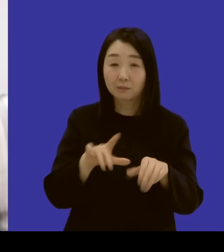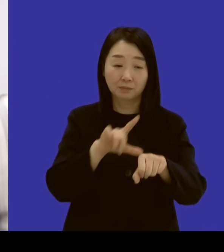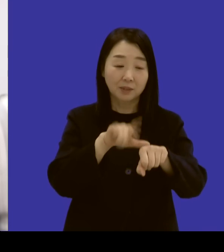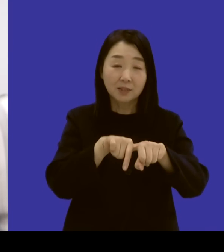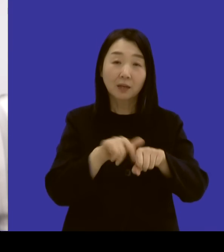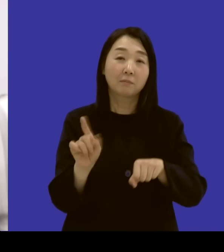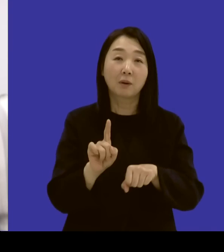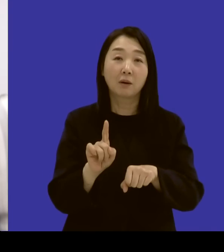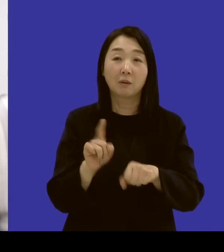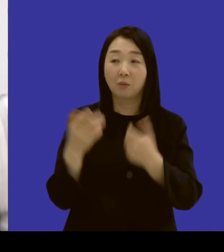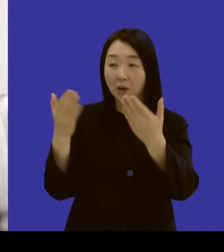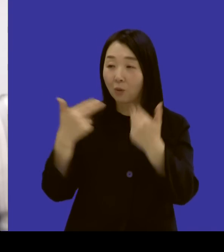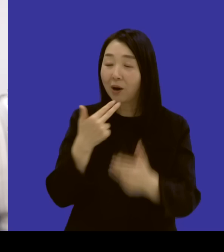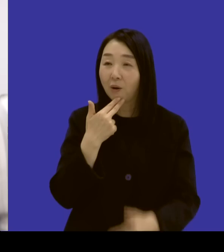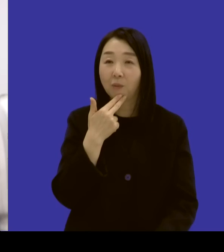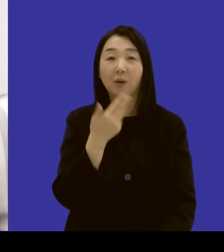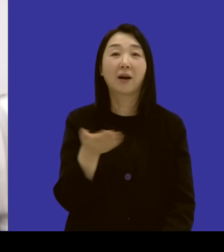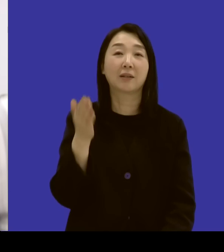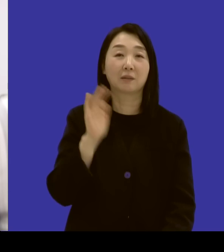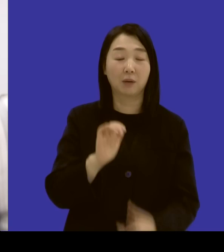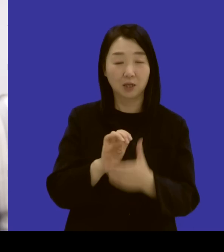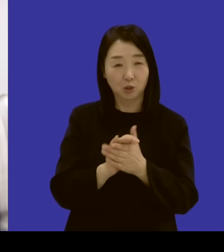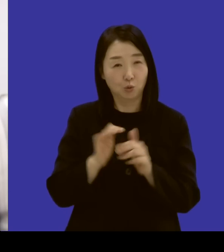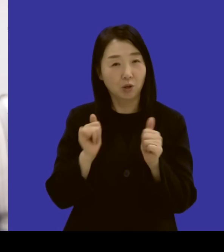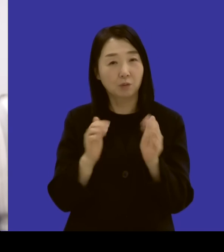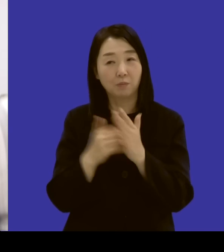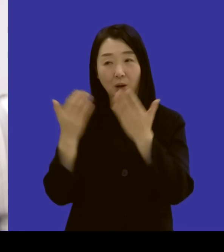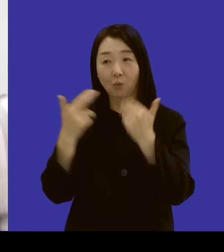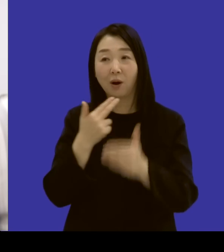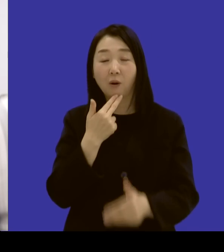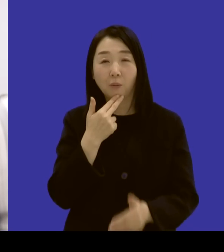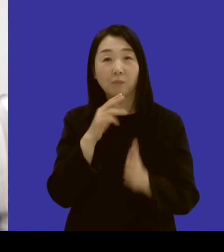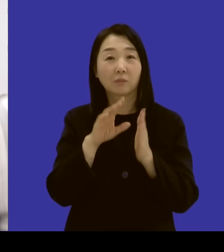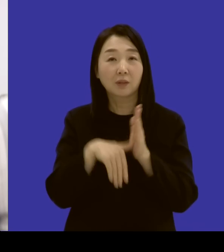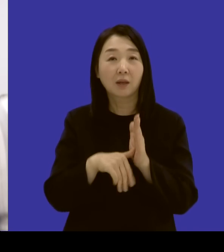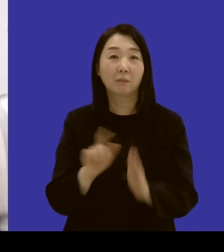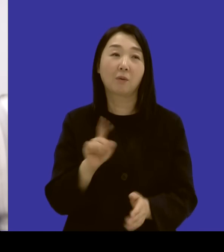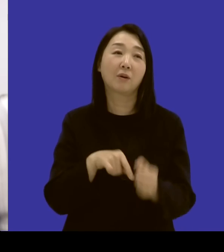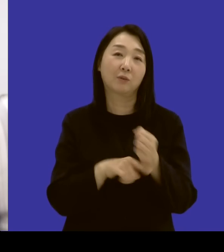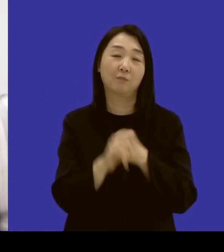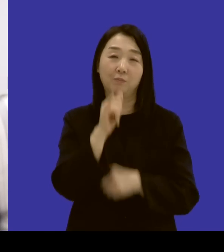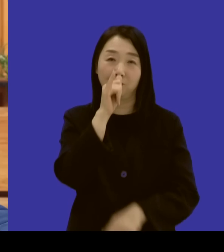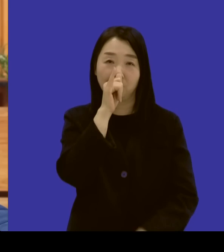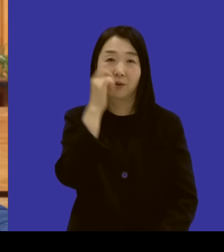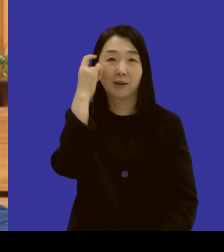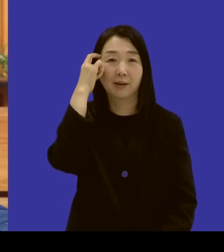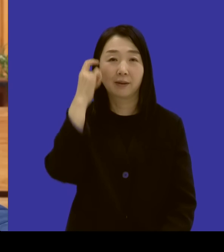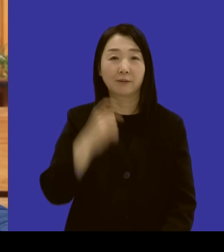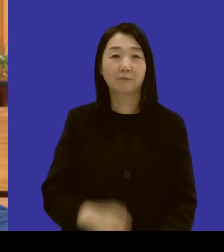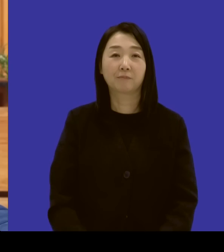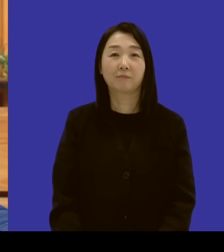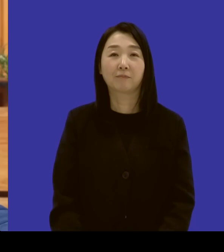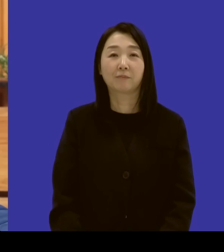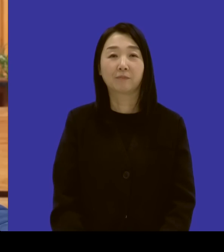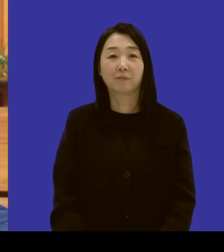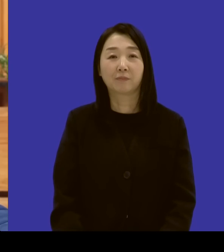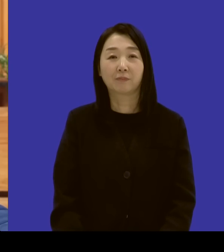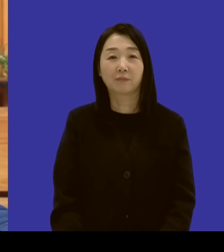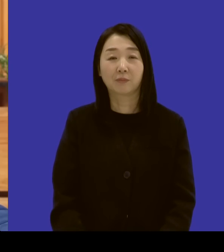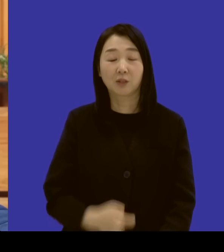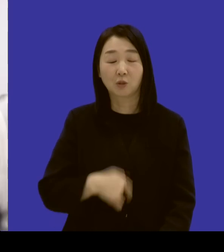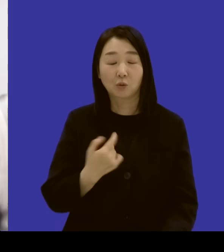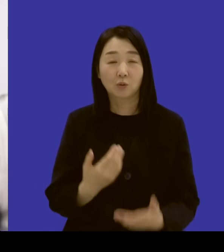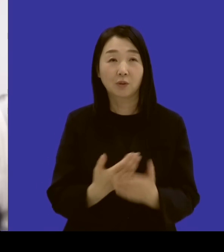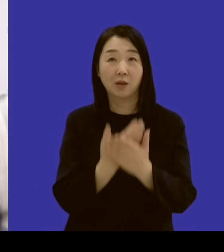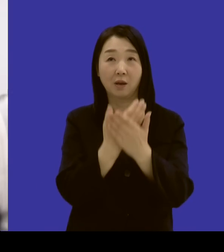시간에 뭐가 오지 않더라도 기도를 아무리 해도 오지 않을 때는 그게 무슨 이유가 있는 거라고 생각이 돼요. 그래서 자기